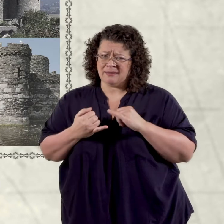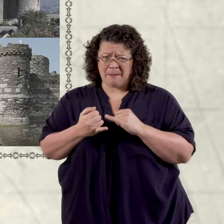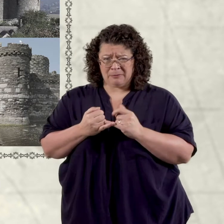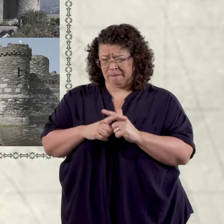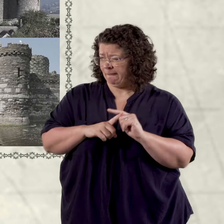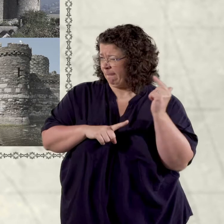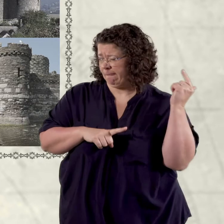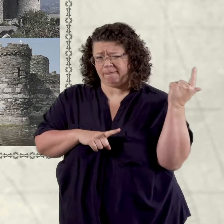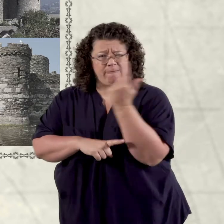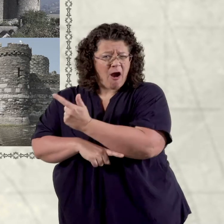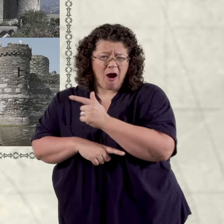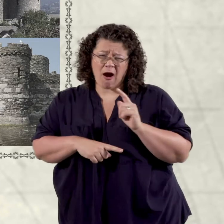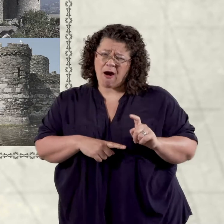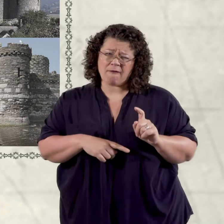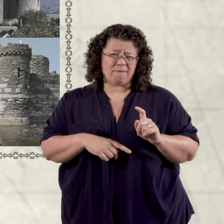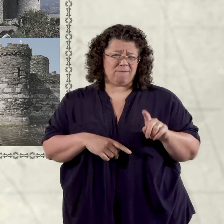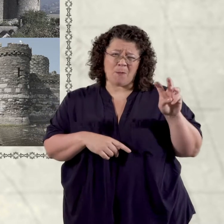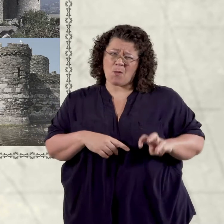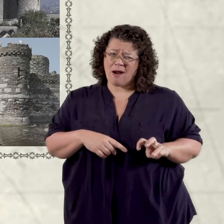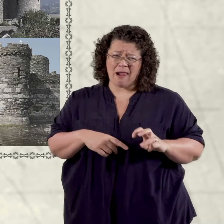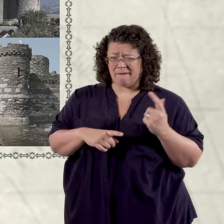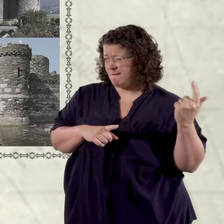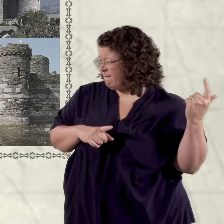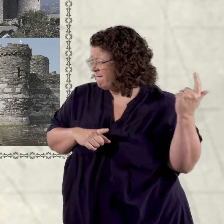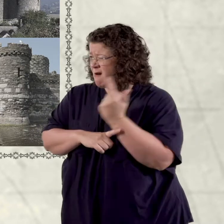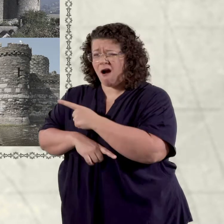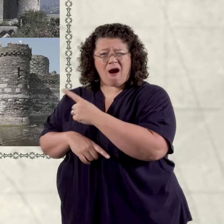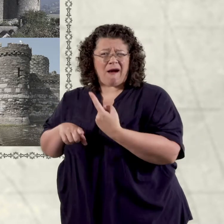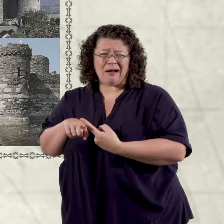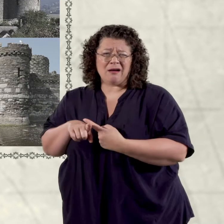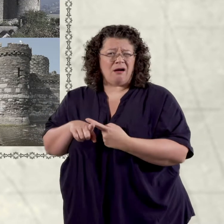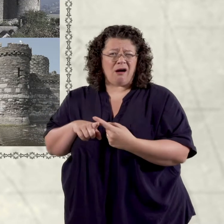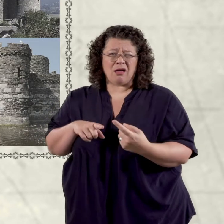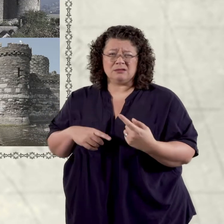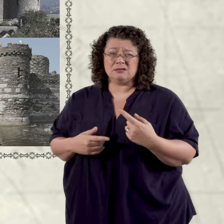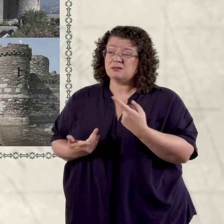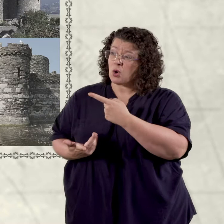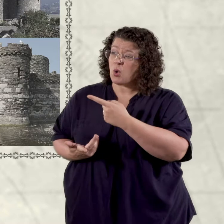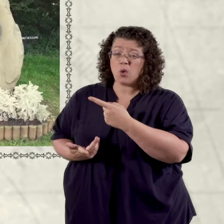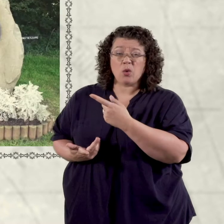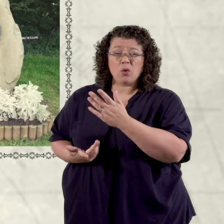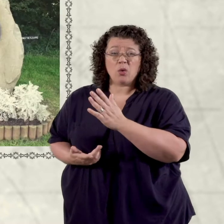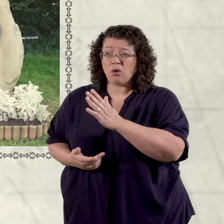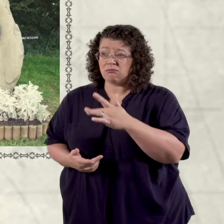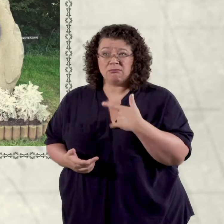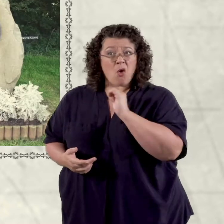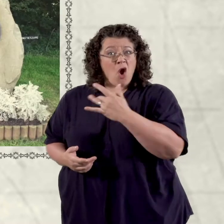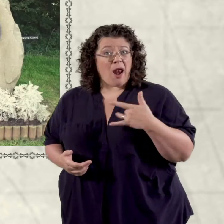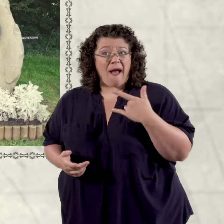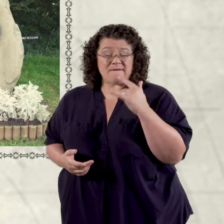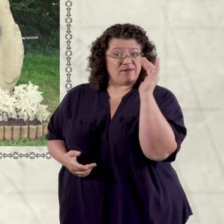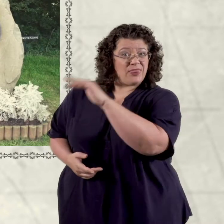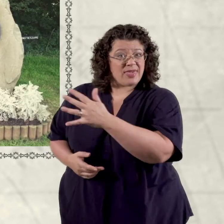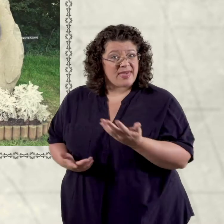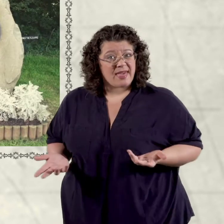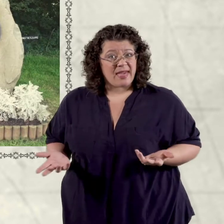mae Sempringham yr holl ffordd yr ochr arall o Loegr, y man pellaf oddi wrth Gymru. Nath hi fyw yn hir yn